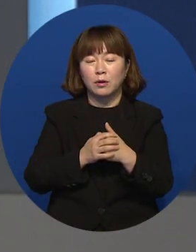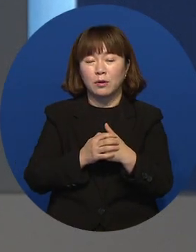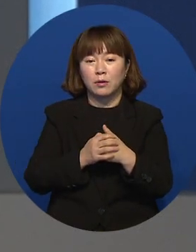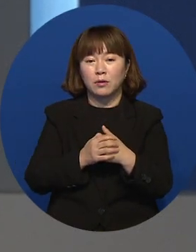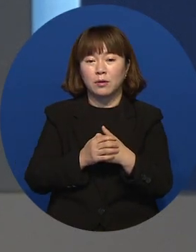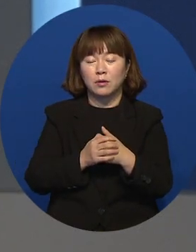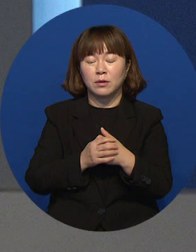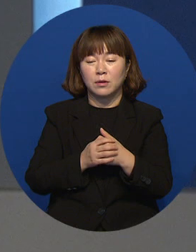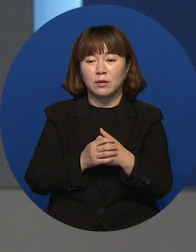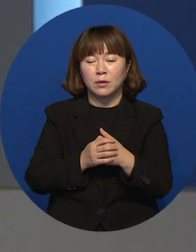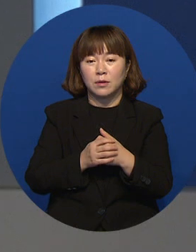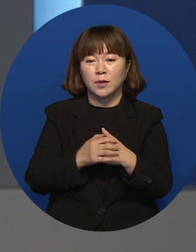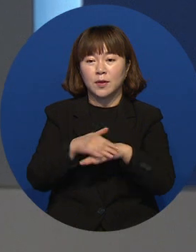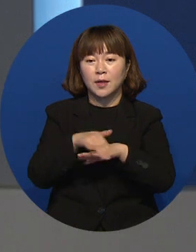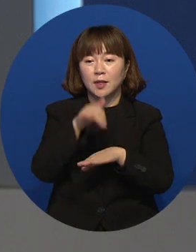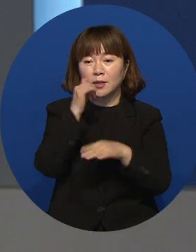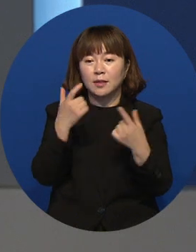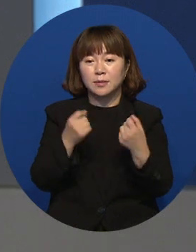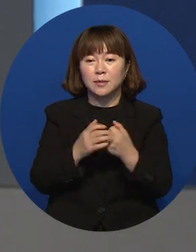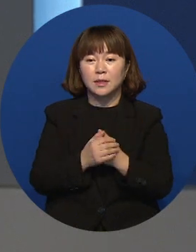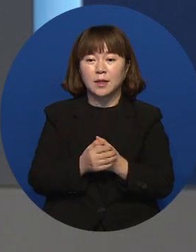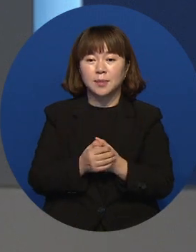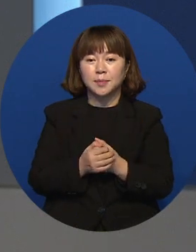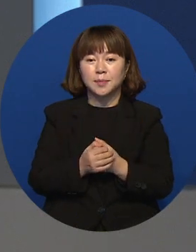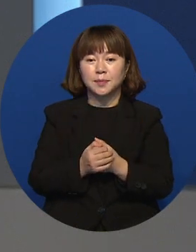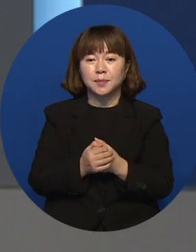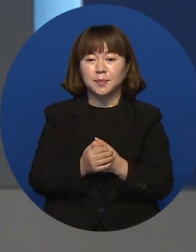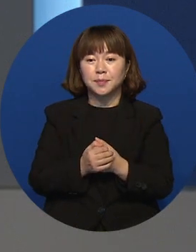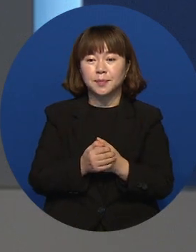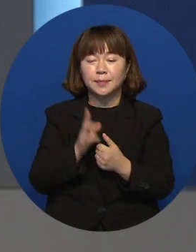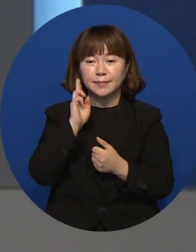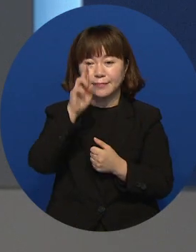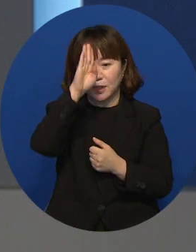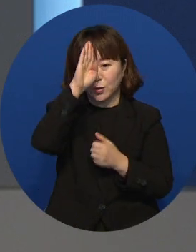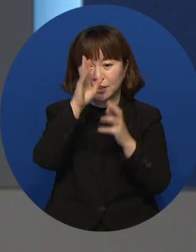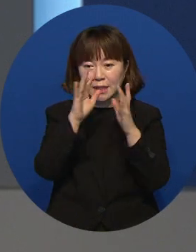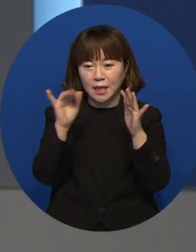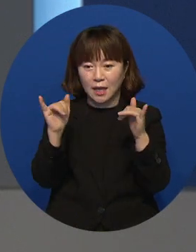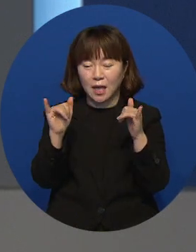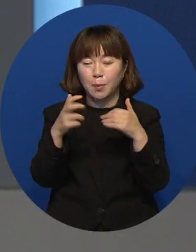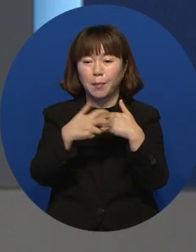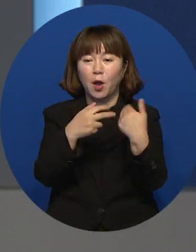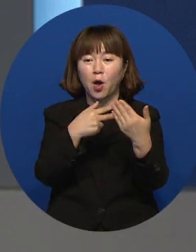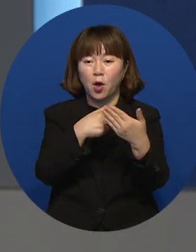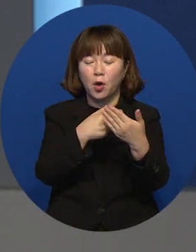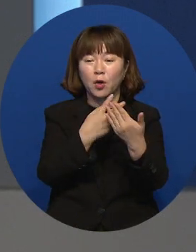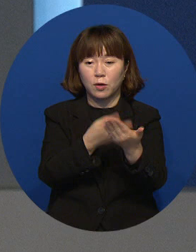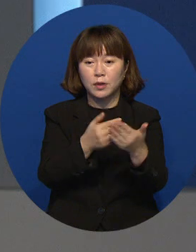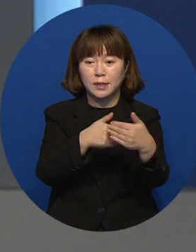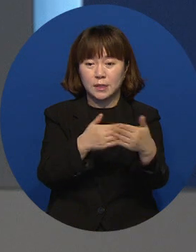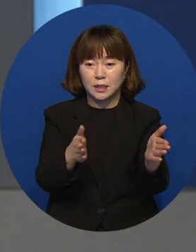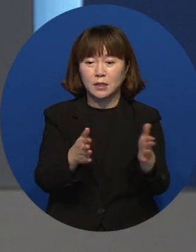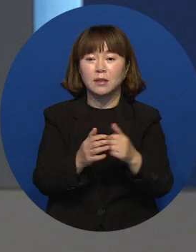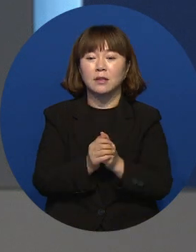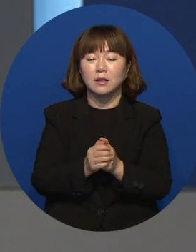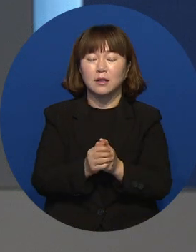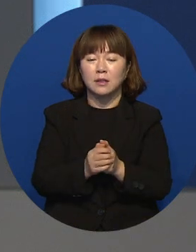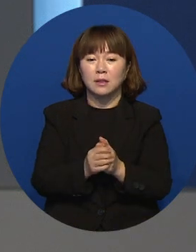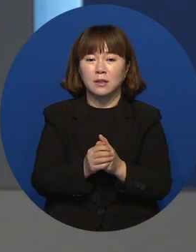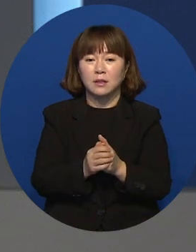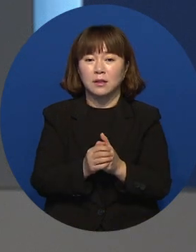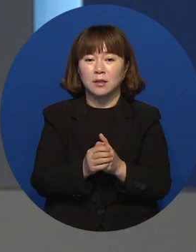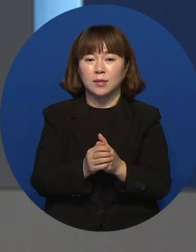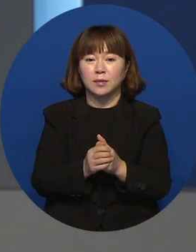근데 이제 앞에서 원장님 말씀 하신 것 처럼 중환자 실이나 이번 병동 관련해서 이제 얘길 하는데 아